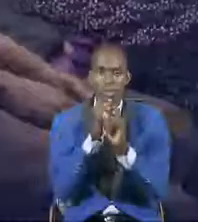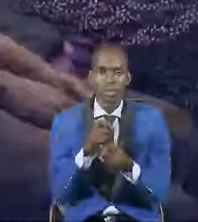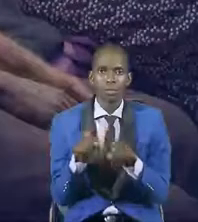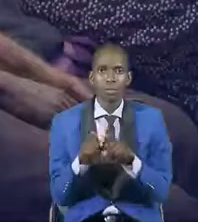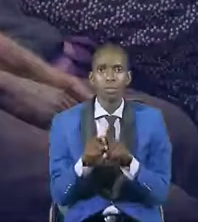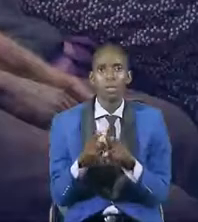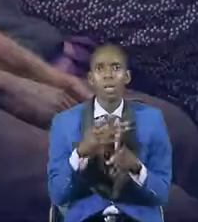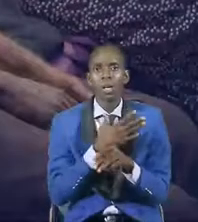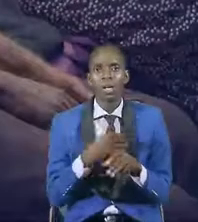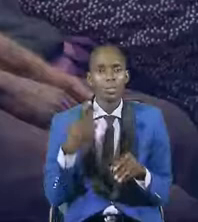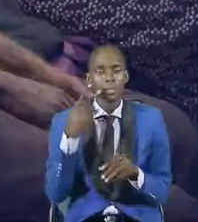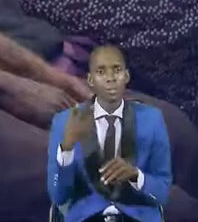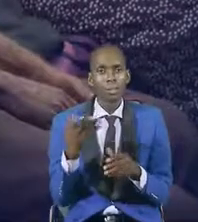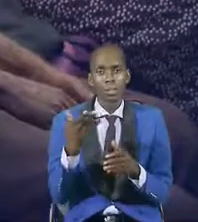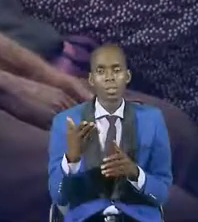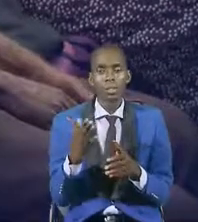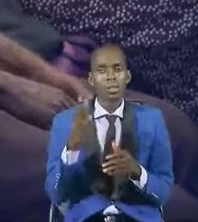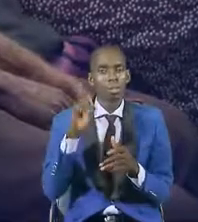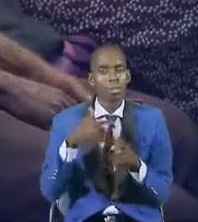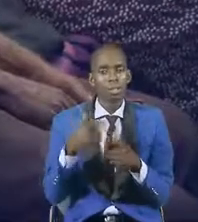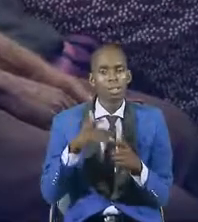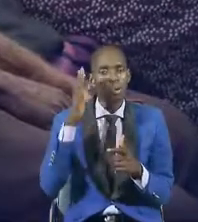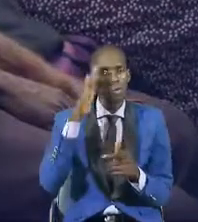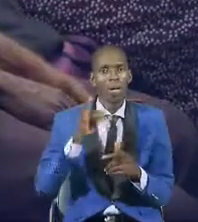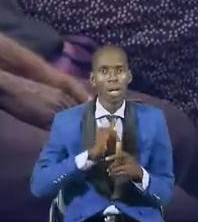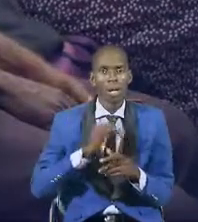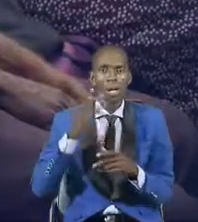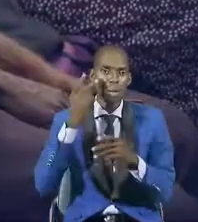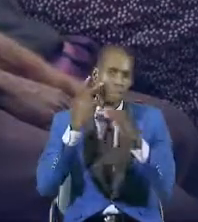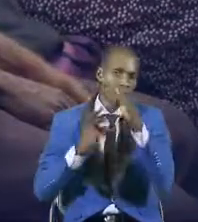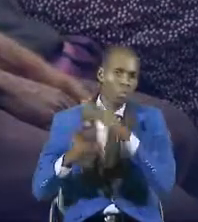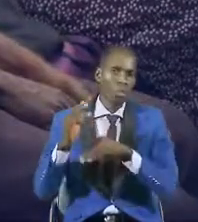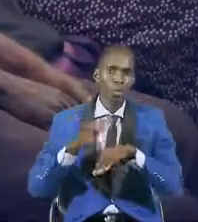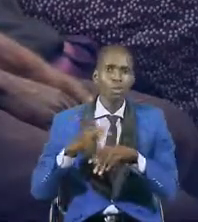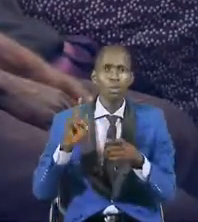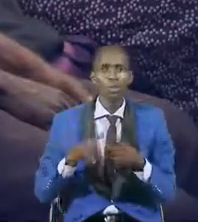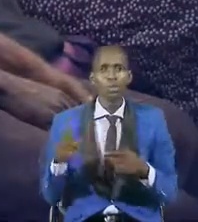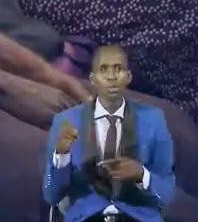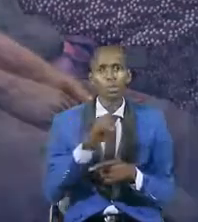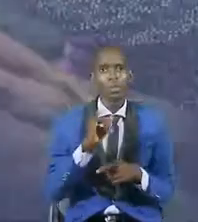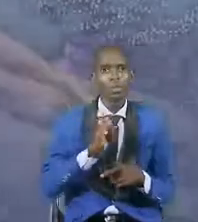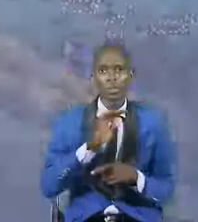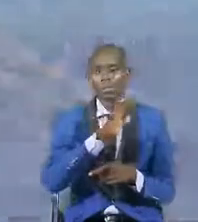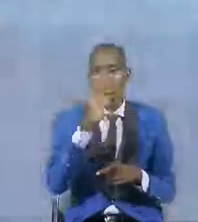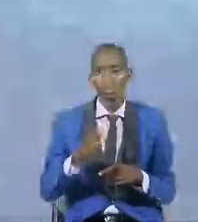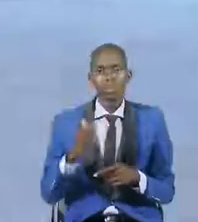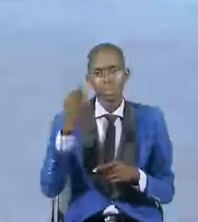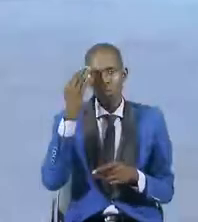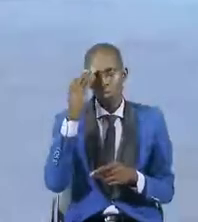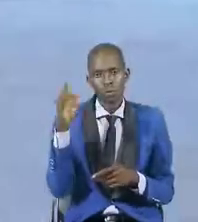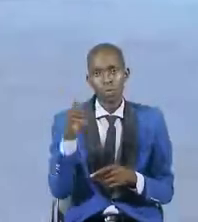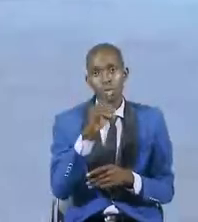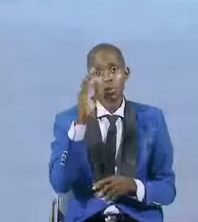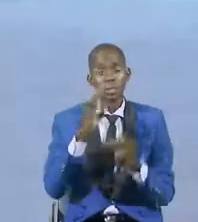Mais verset 23 dit, alors je leur dirai ouvertement, je ne vous